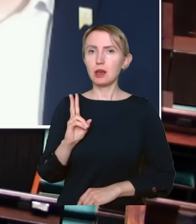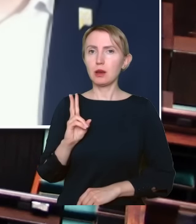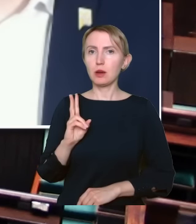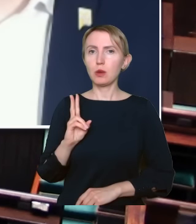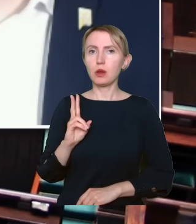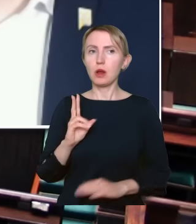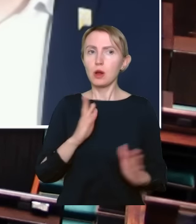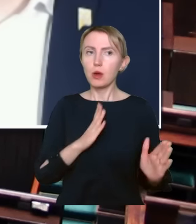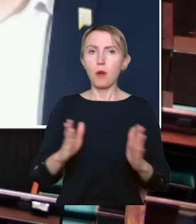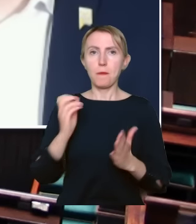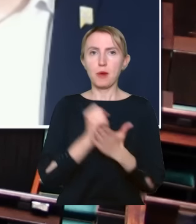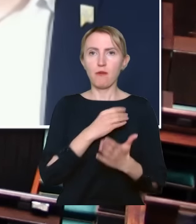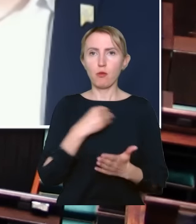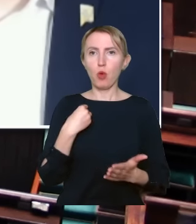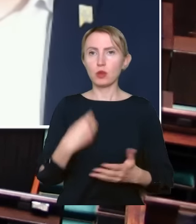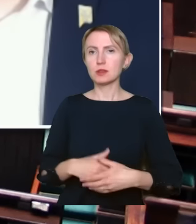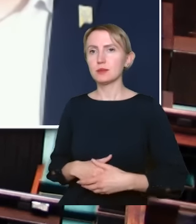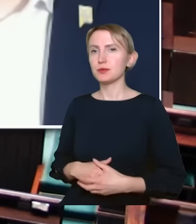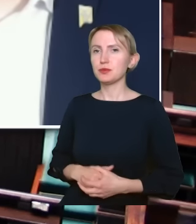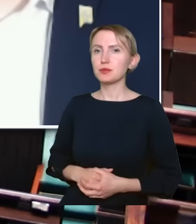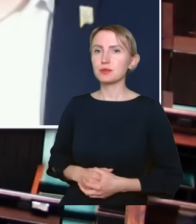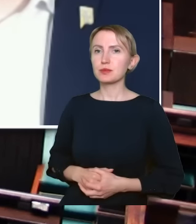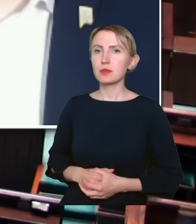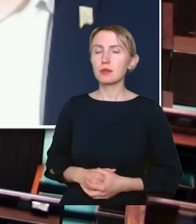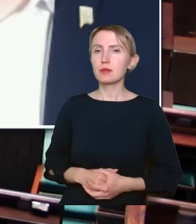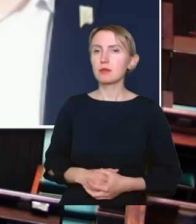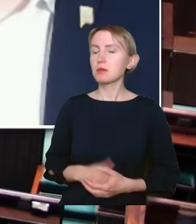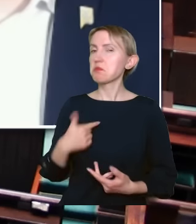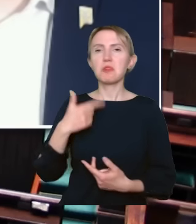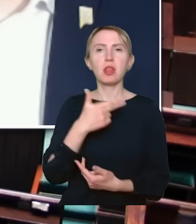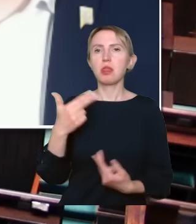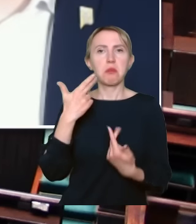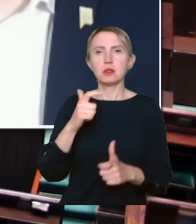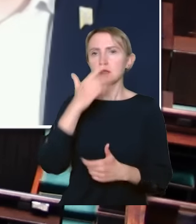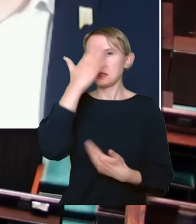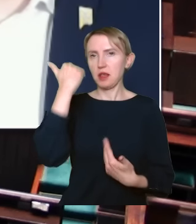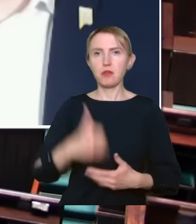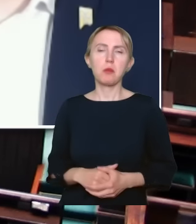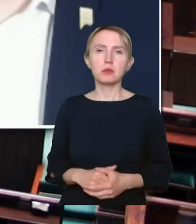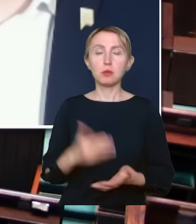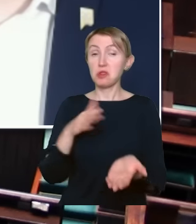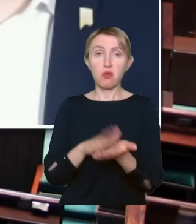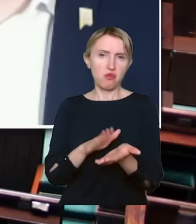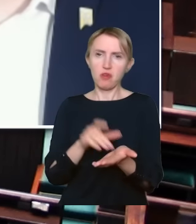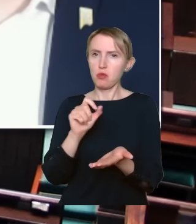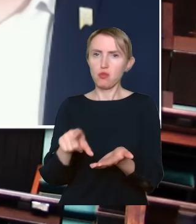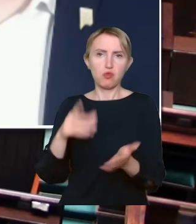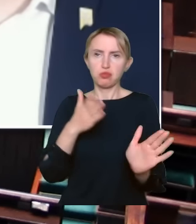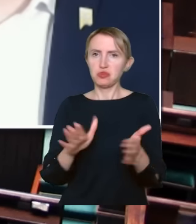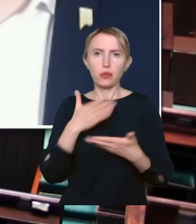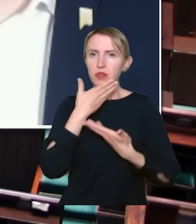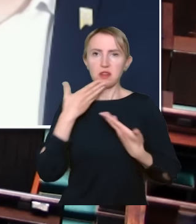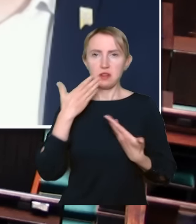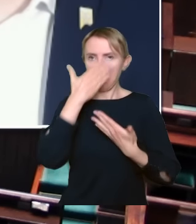ładu prawnego w Polsce. Nic mi na ten temat nie wiadomo, aby taka uchwała była szykowana. Pamiętajmy o